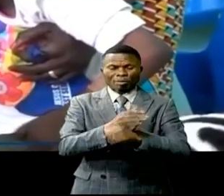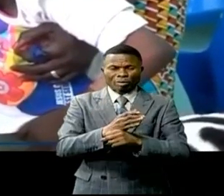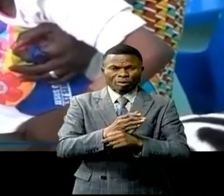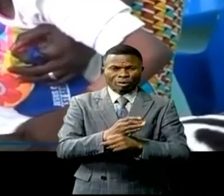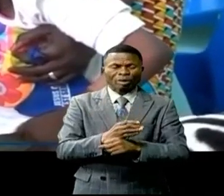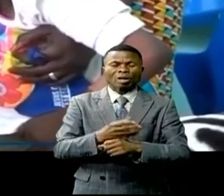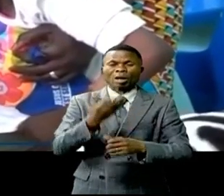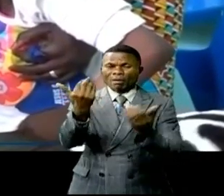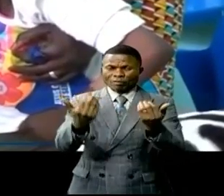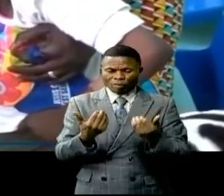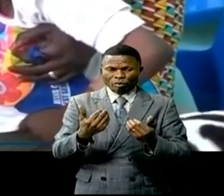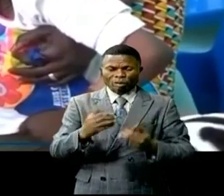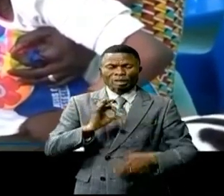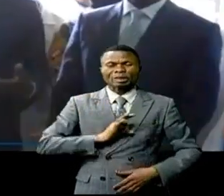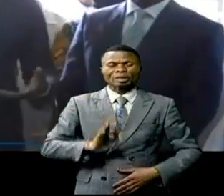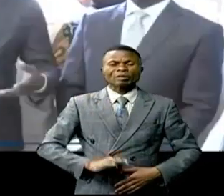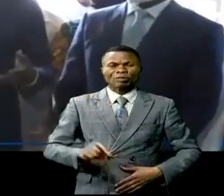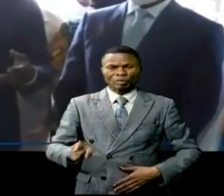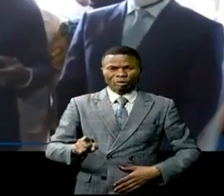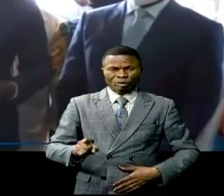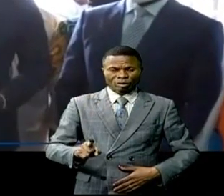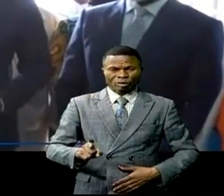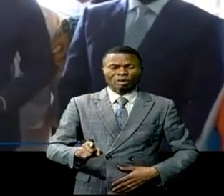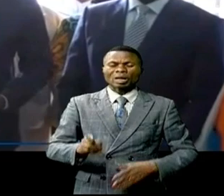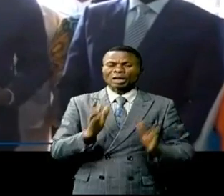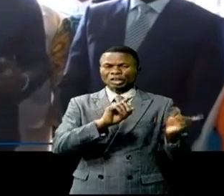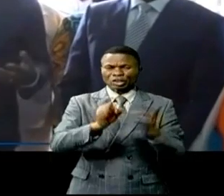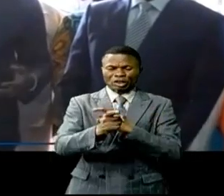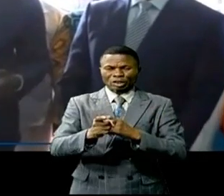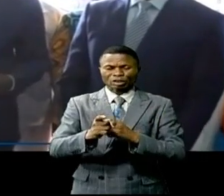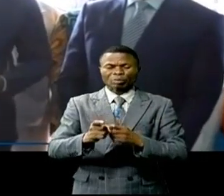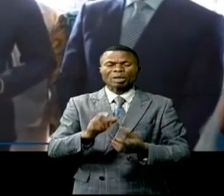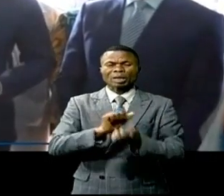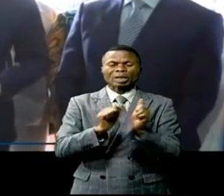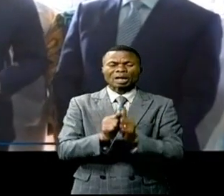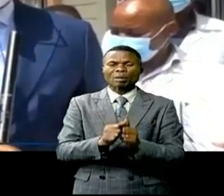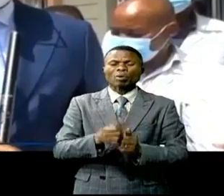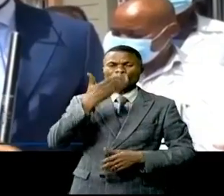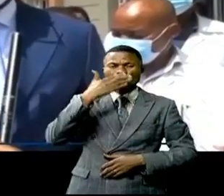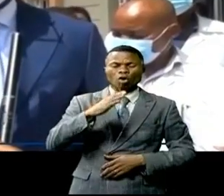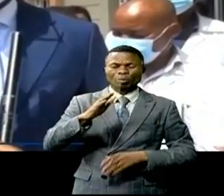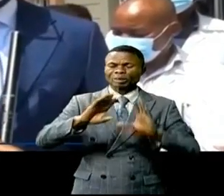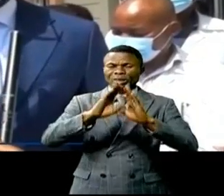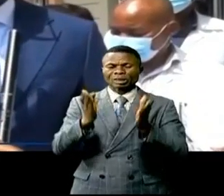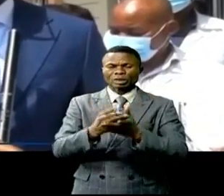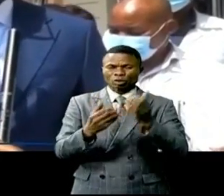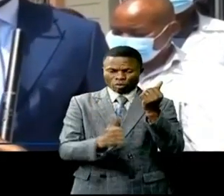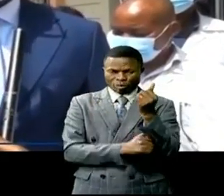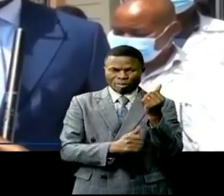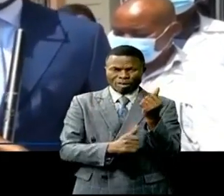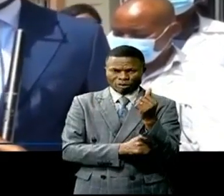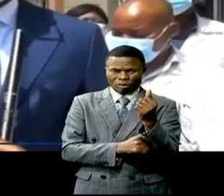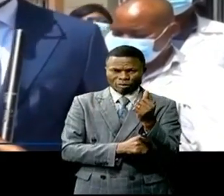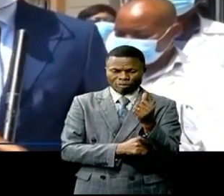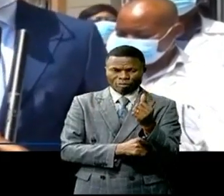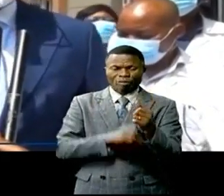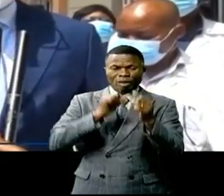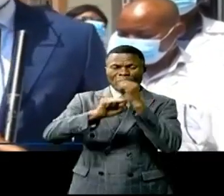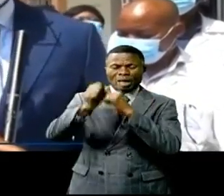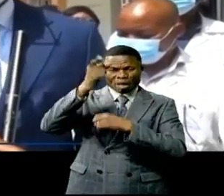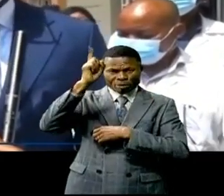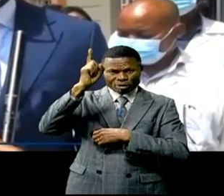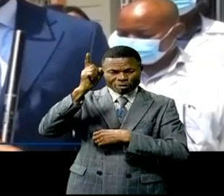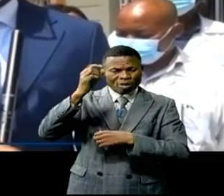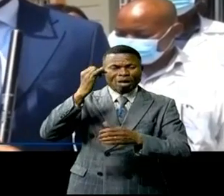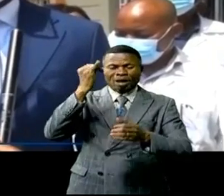chef de l'État, Félix-Antoine Tshisekedi, que celui d'améliorer les conditions de vie de sa population. La campagne ici, c'est la première, mais ça ne sera